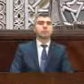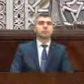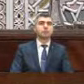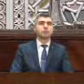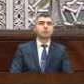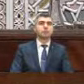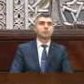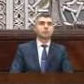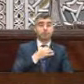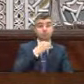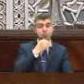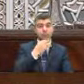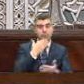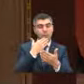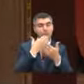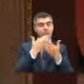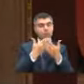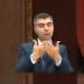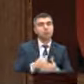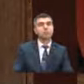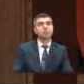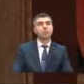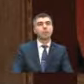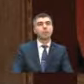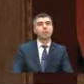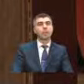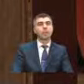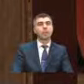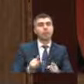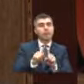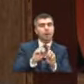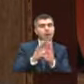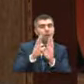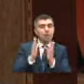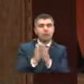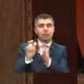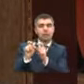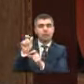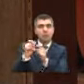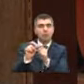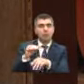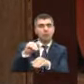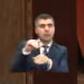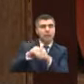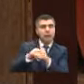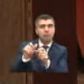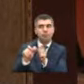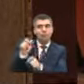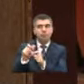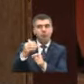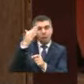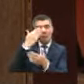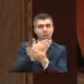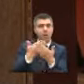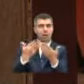نبغي نشير، انا كنشكر السيد النائب المحترم، اعتقد بان عموم المواطنين وخاصه المنتخبين متابعين هذه القضيه السياسه